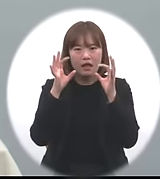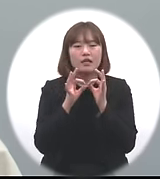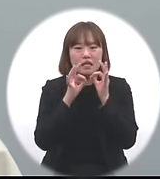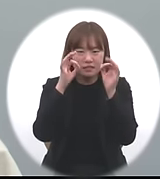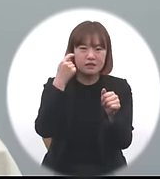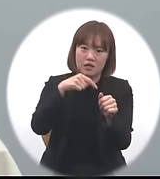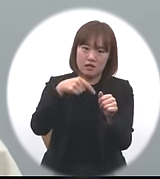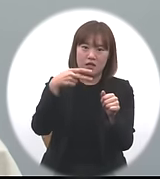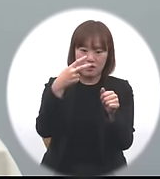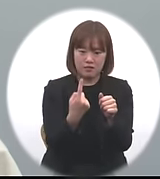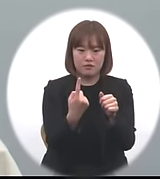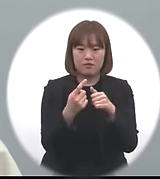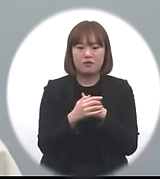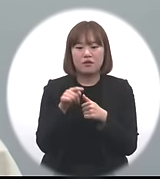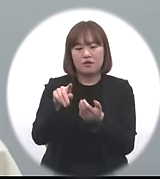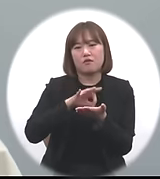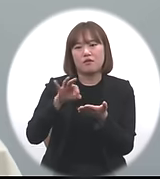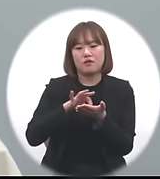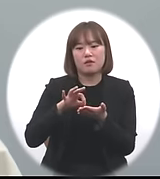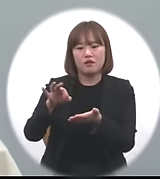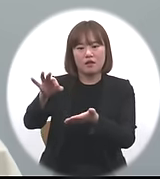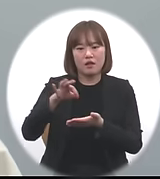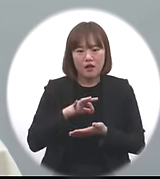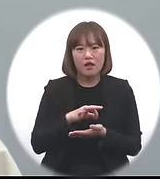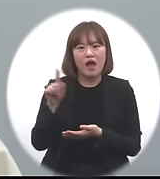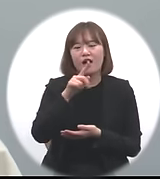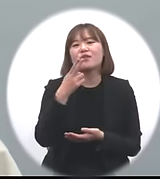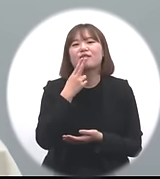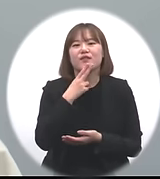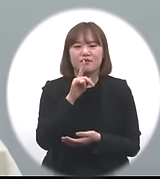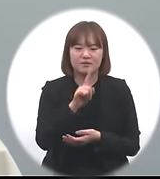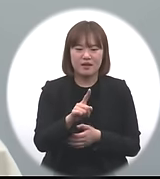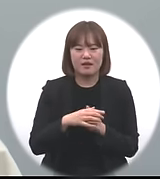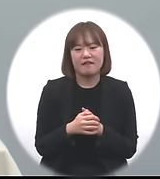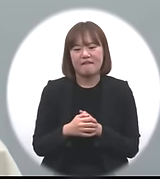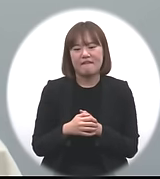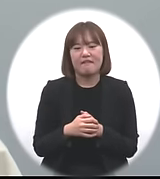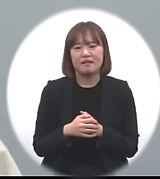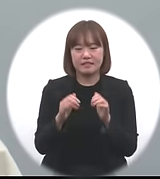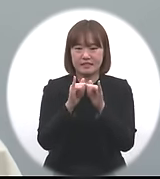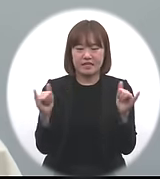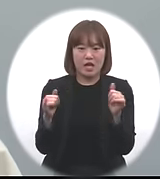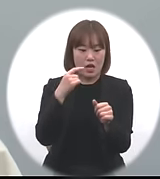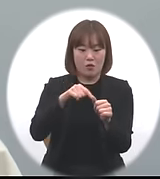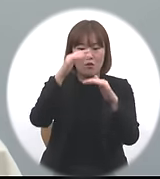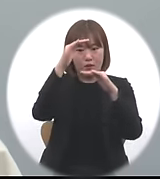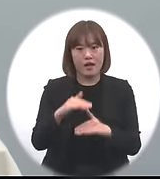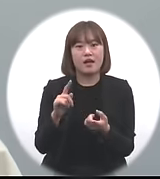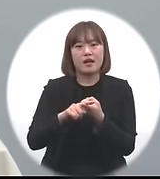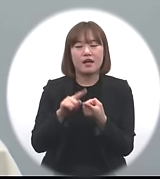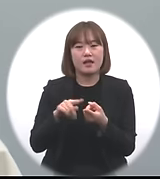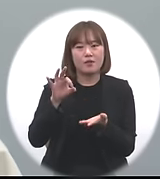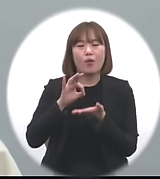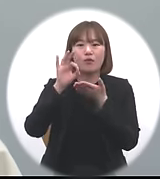쓰고 가르쳐도 이 고생에 대해서 비용을 내겠다는 사람은 아무도 없어요. 사실 이렇게 다른 사람의 교육